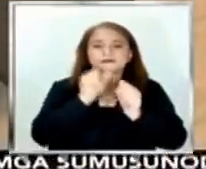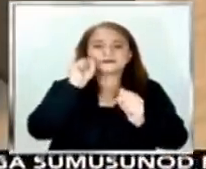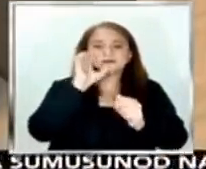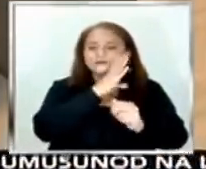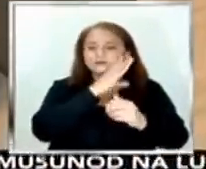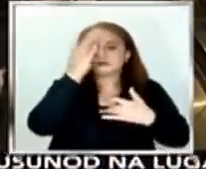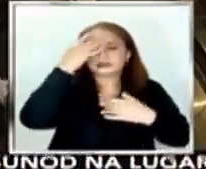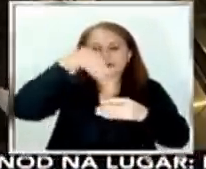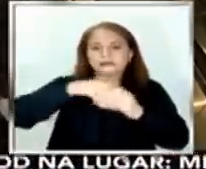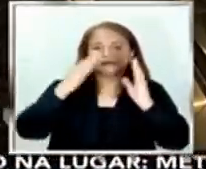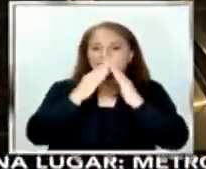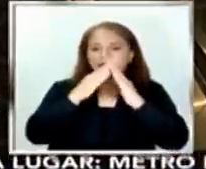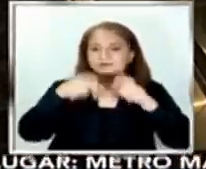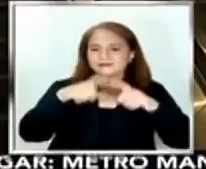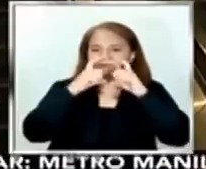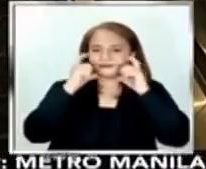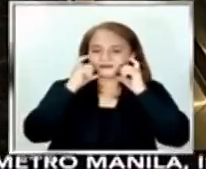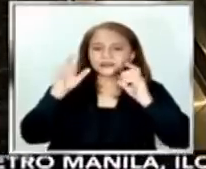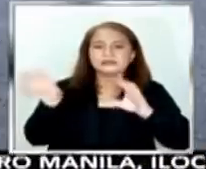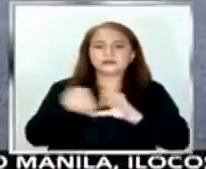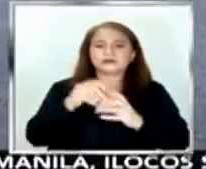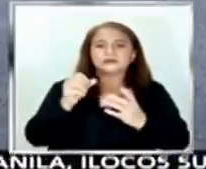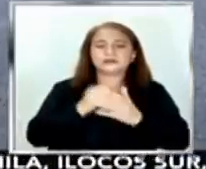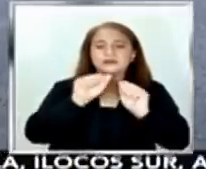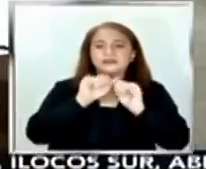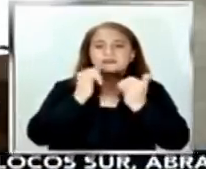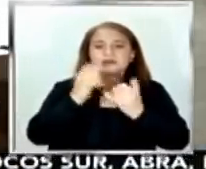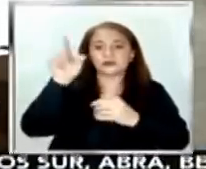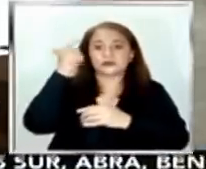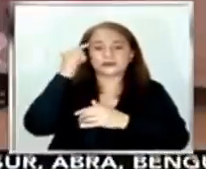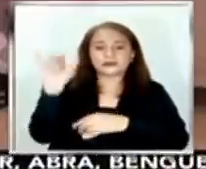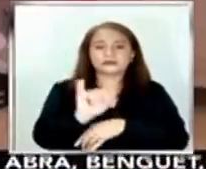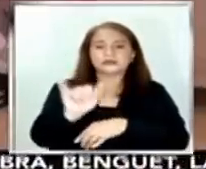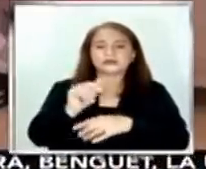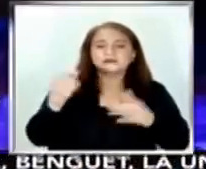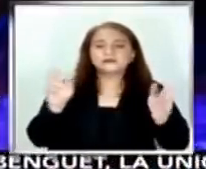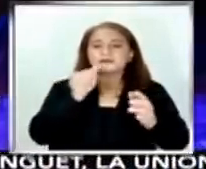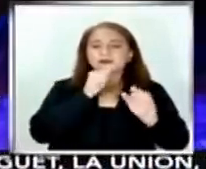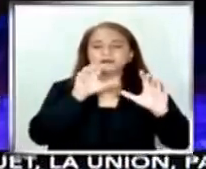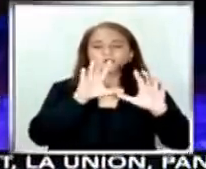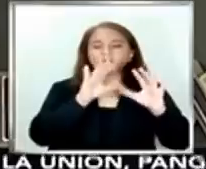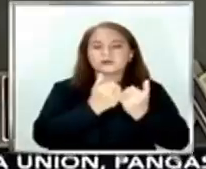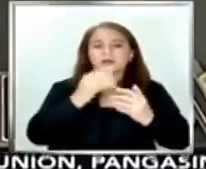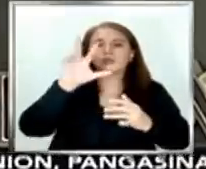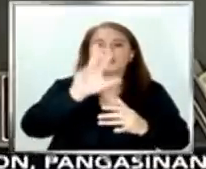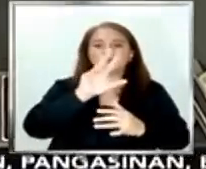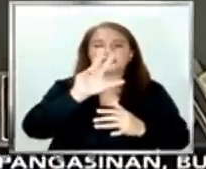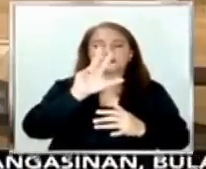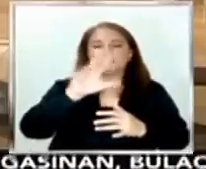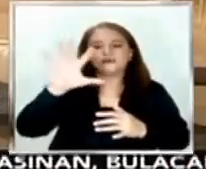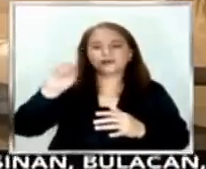ng bahay. Tulad sa mga ahensya ng gobyerno, hinihikayat din ang pribadong sektor na ibaba sa 30 to 50% ang